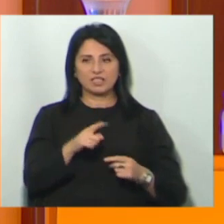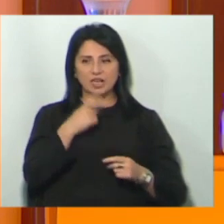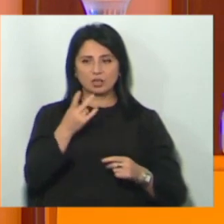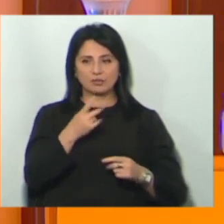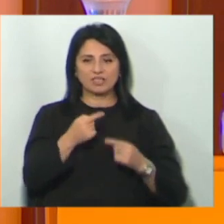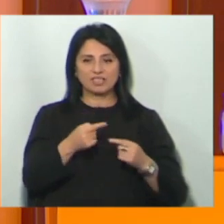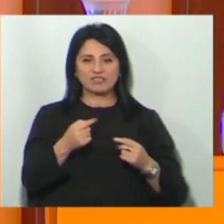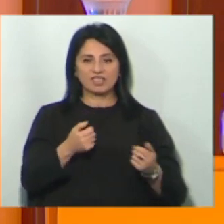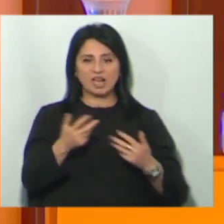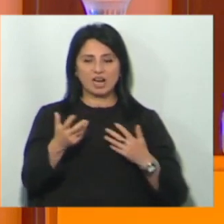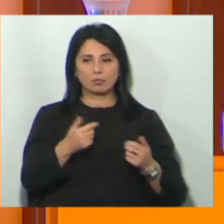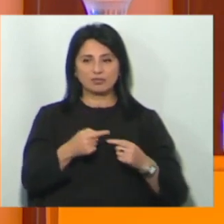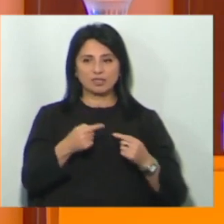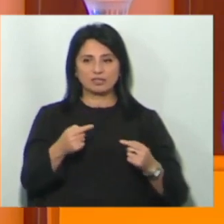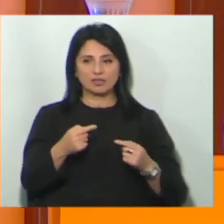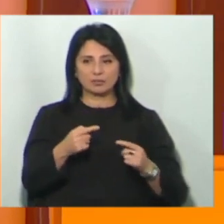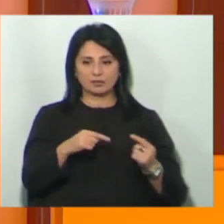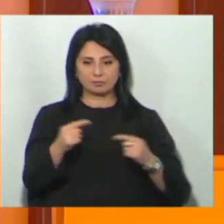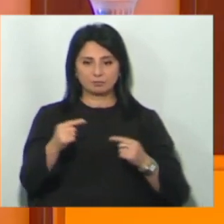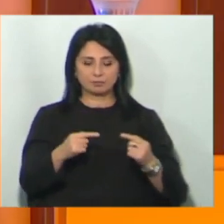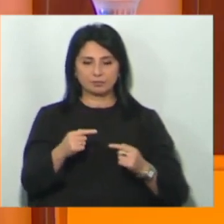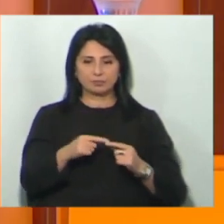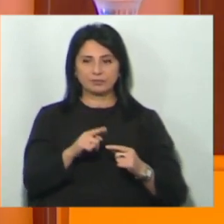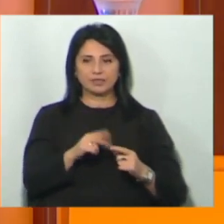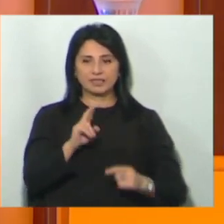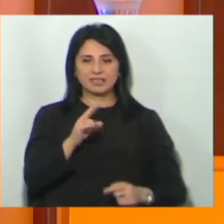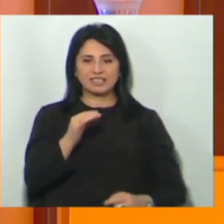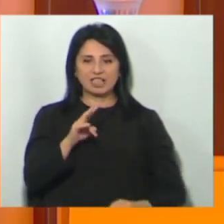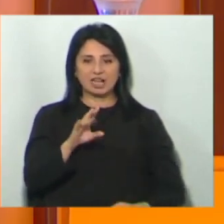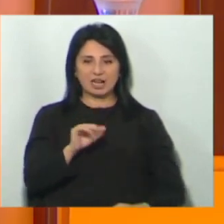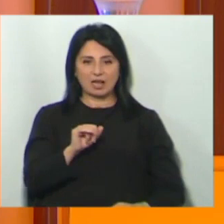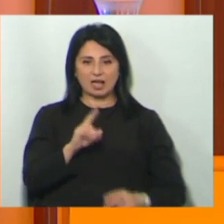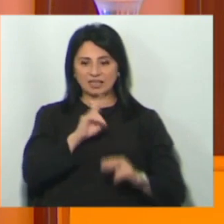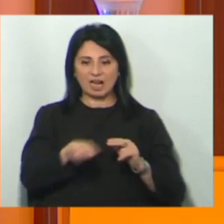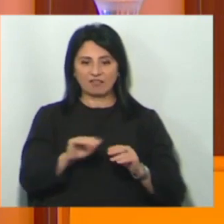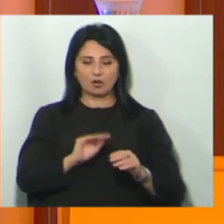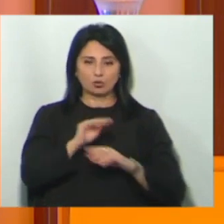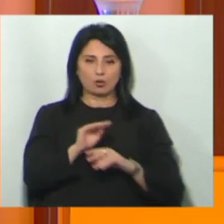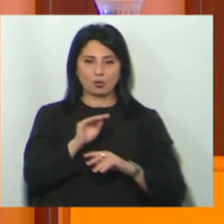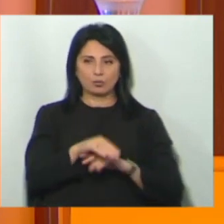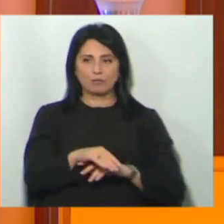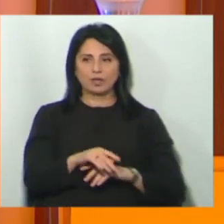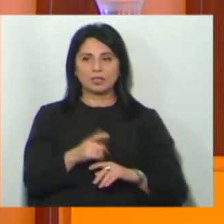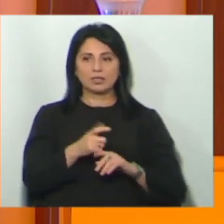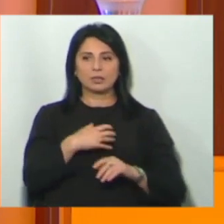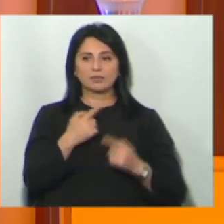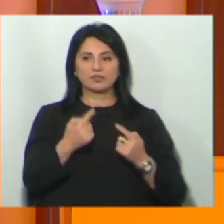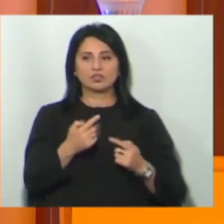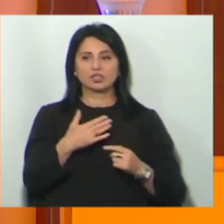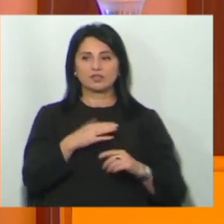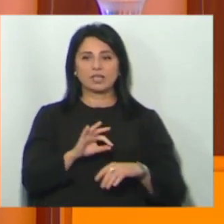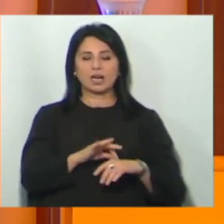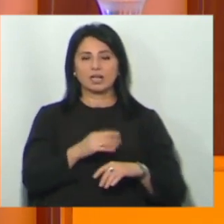თქმა უნდა, სხვადასხვა რაოდენობით და სხვადასხვა ექვივალენტებით, მაგრამ ცილოვანი დანაკარგის შევსება. Ძალიან მნიშვნელოვანი არის